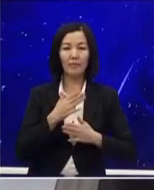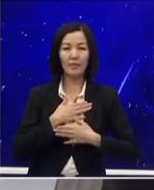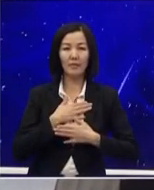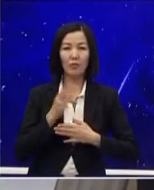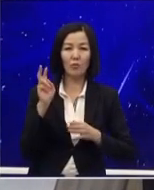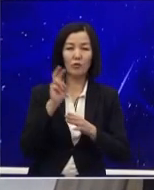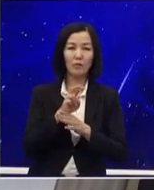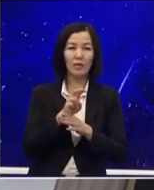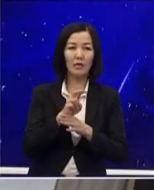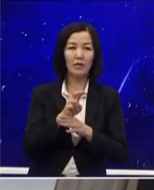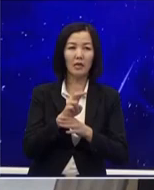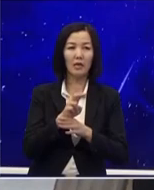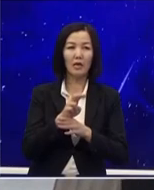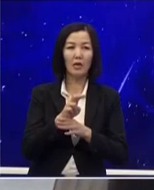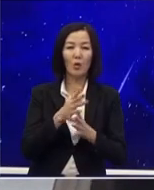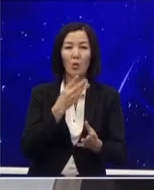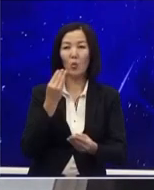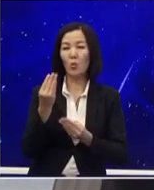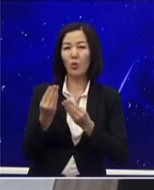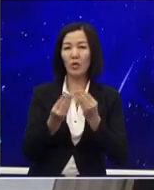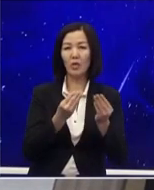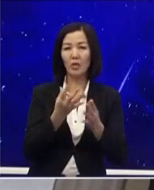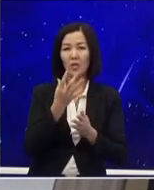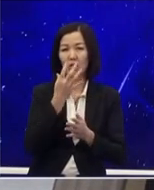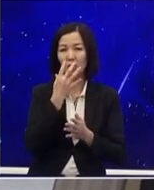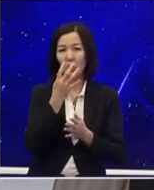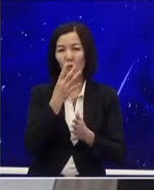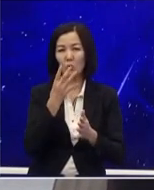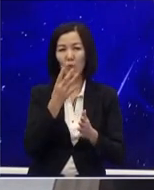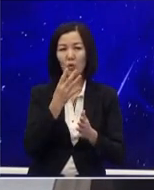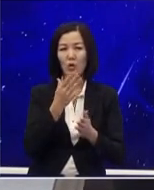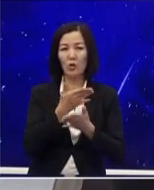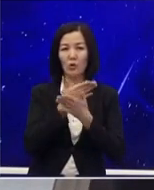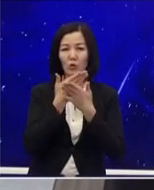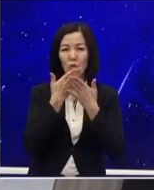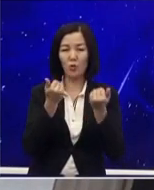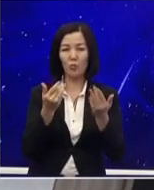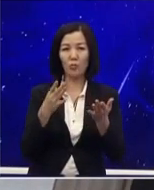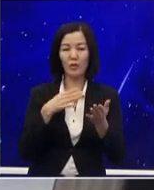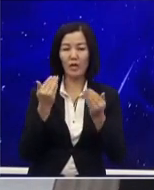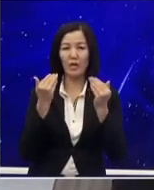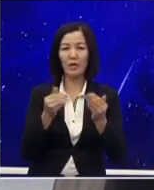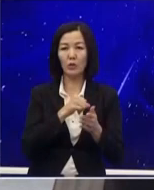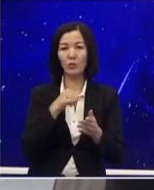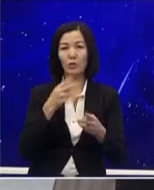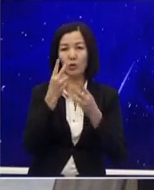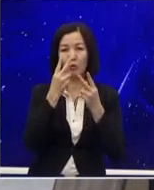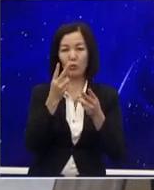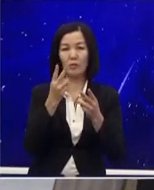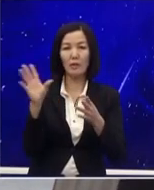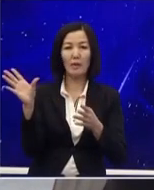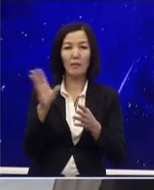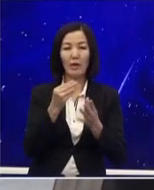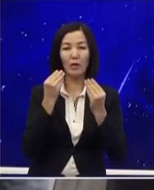двор, ары жылу мүлдем болмаған, былай айтқанда құр баспананың өзі болды. Қазір өздеріңіз көріп отырсыздар, барлығы